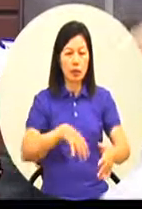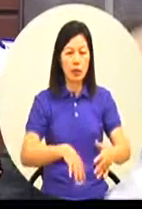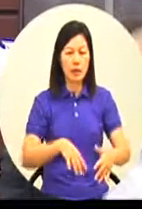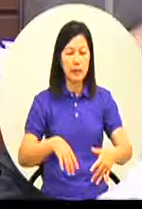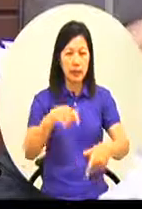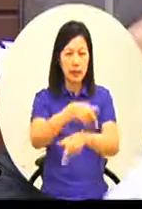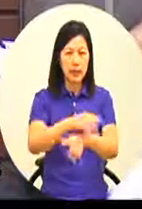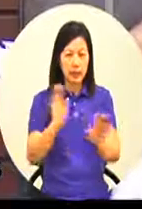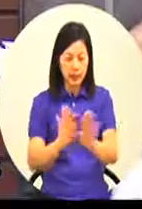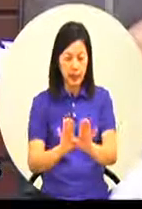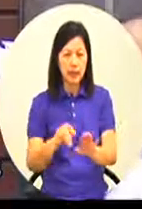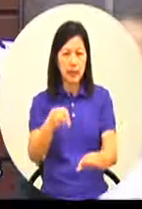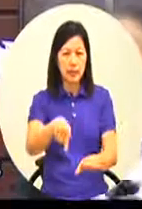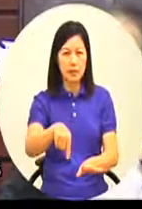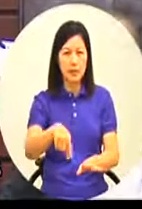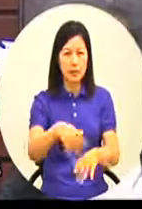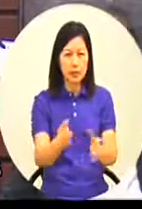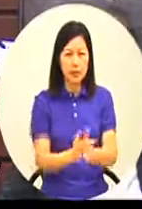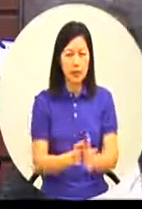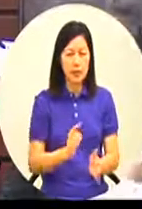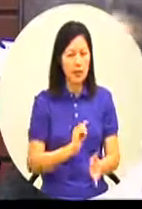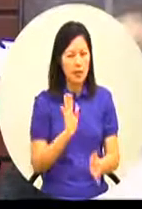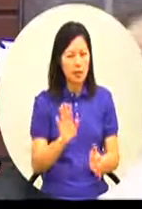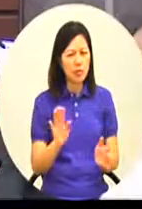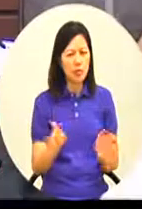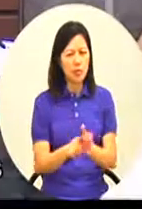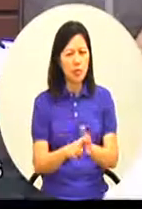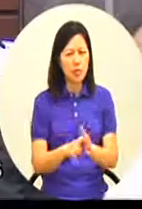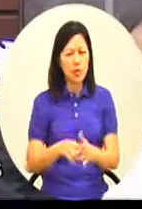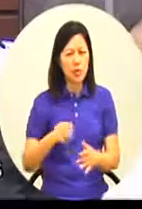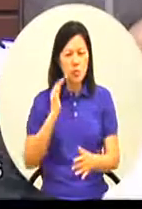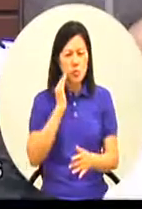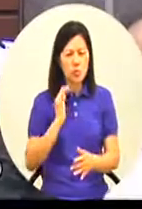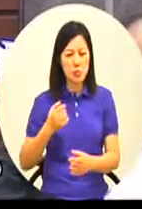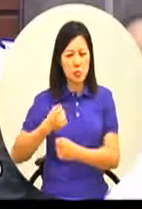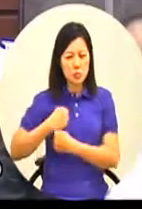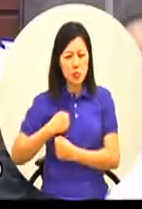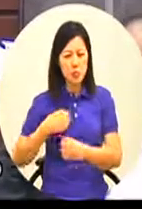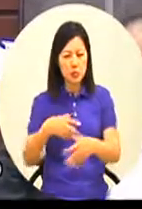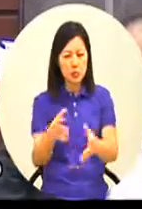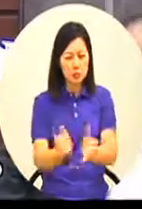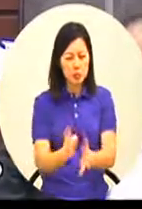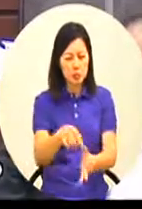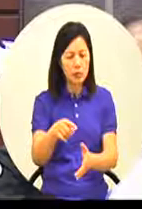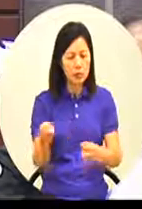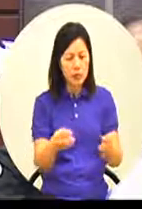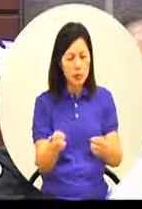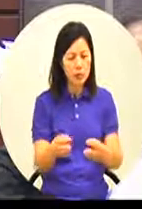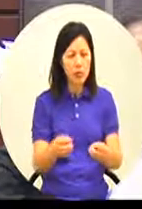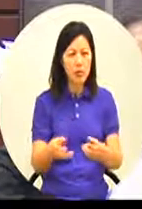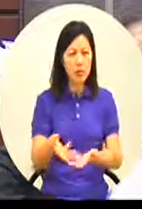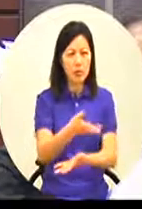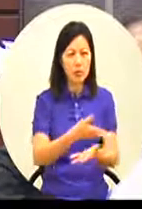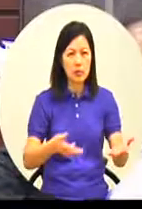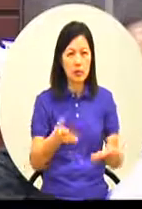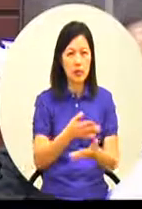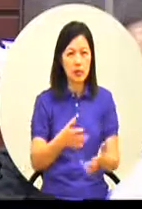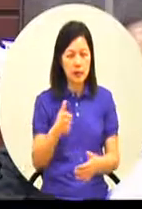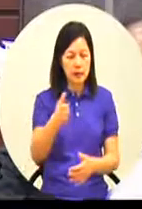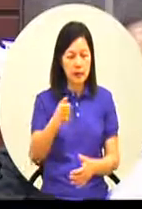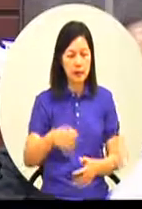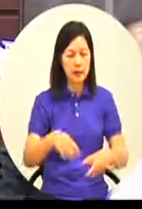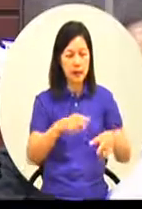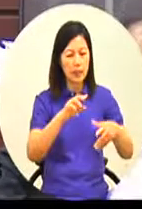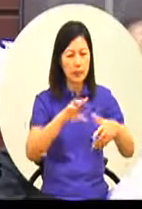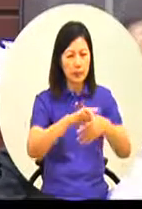遐个部分，啊，即有当时啊，咱咧含军方咧协调当中吼，我那真多谢吼，议员吼，啊，搁咱刘世芳刘委